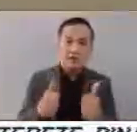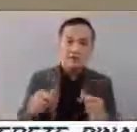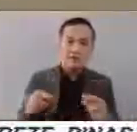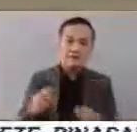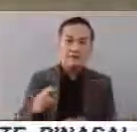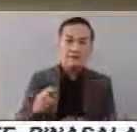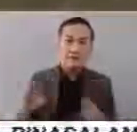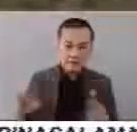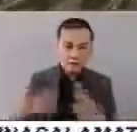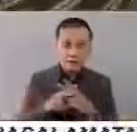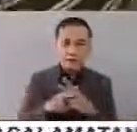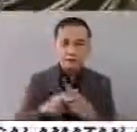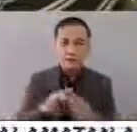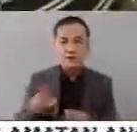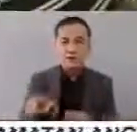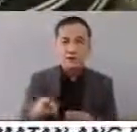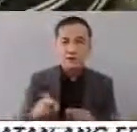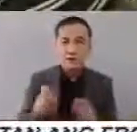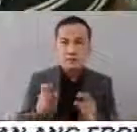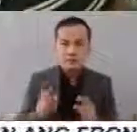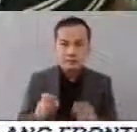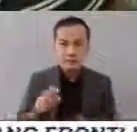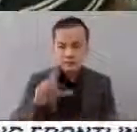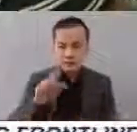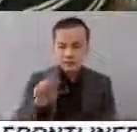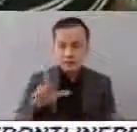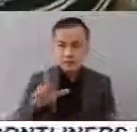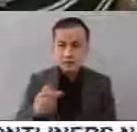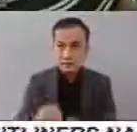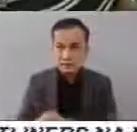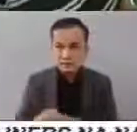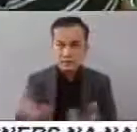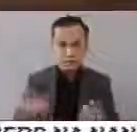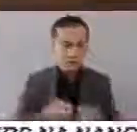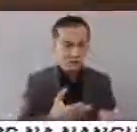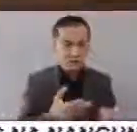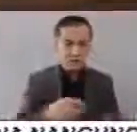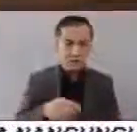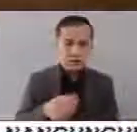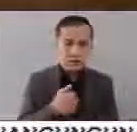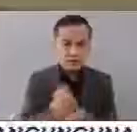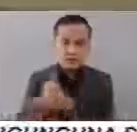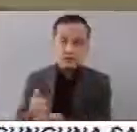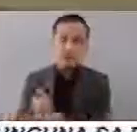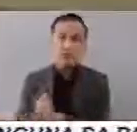sila mamamroblema sa panggasto sa pag-aaral. Narito ang kanilang pahayag.